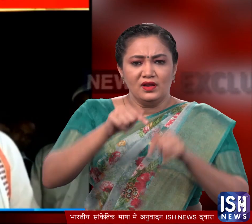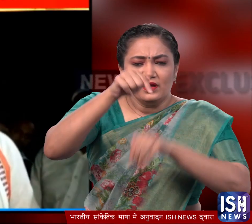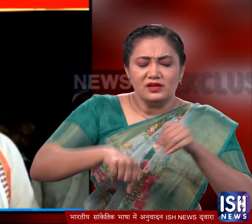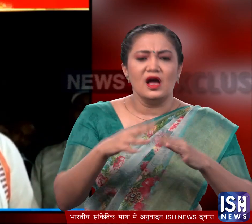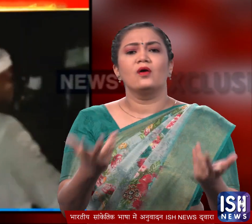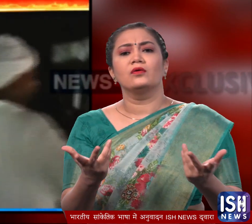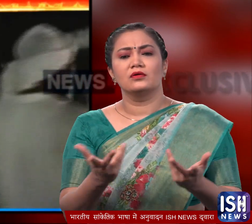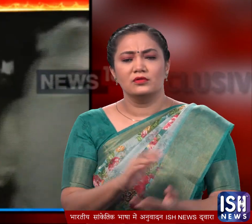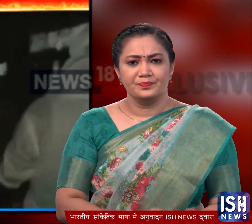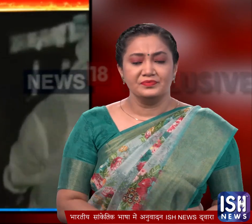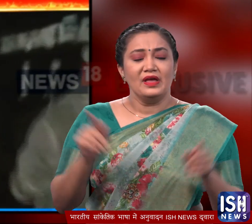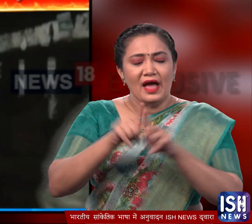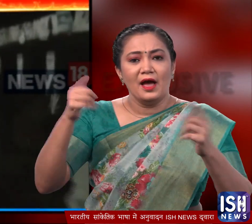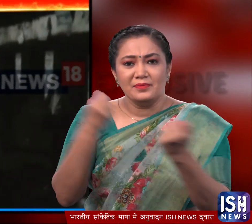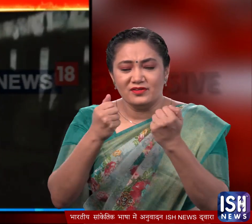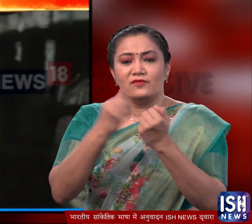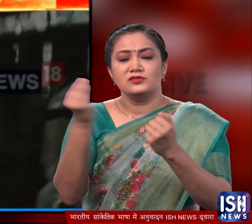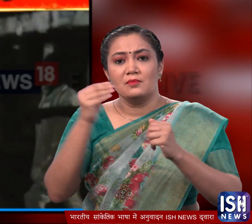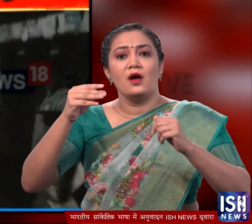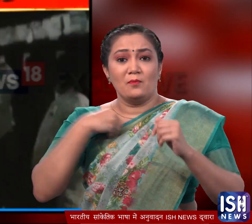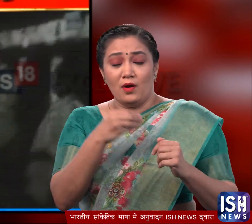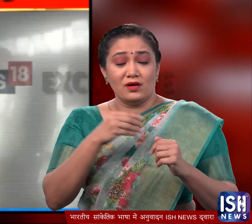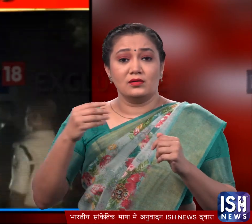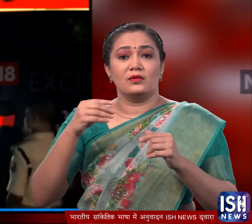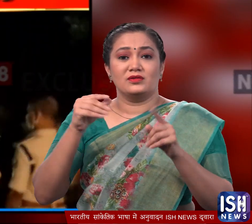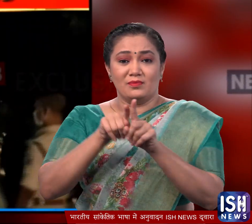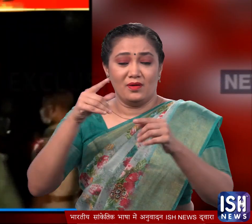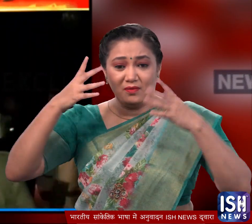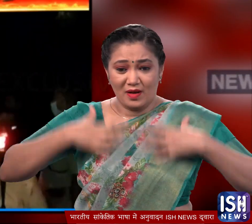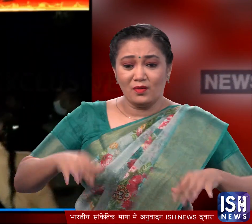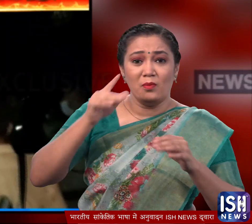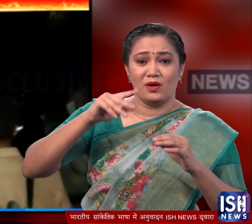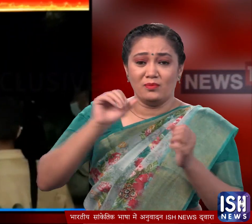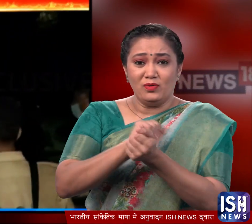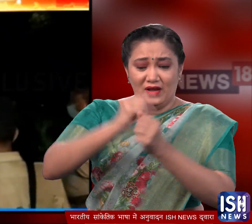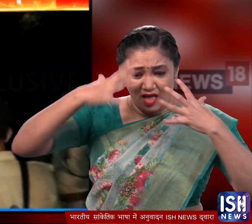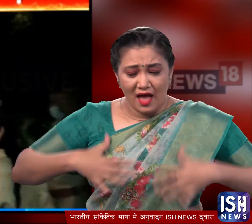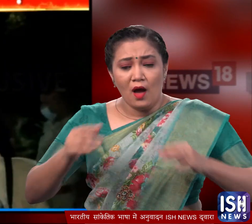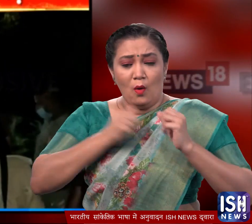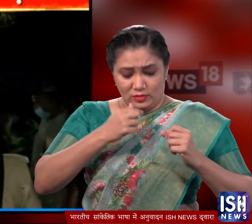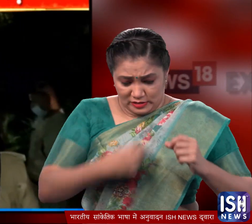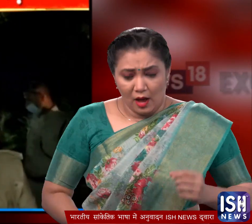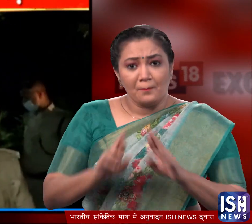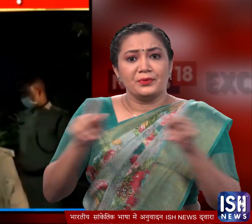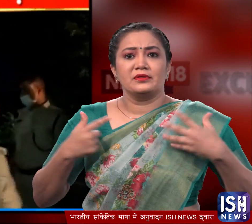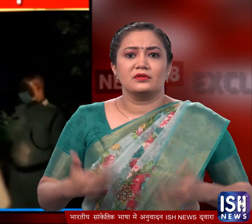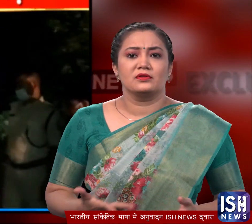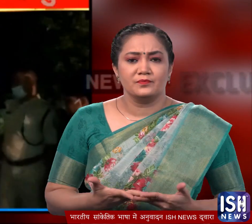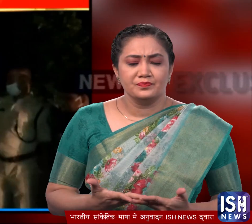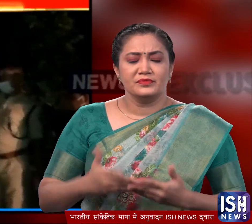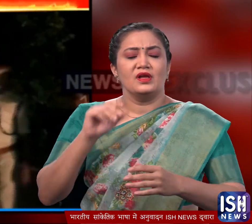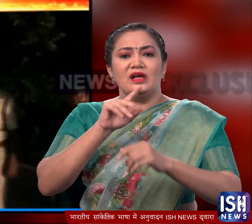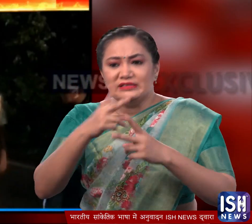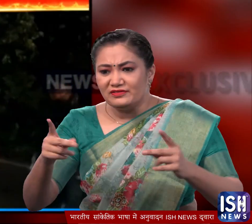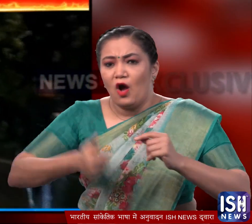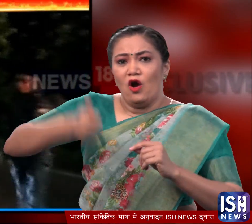चुनाव कराया जाएगा बताइए। इस हंगामे के दौरान कुछ पुलिसकर्मी जख्मी भी हो गए। वर्दी में मौजूद एक पुलिस वाले की तो मारपीट के दौरान शर्ट तक उतर गई। उसे